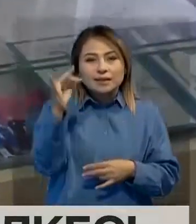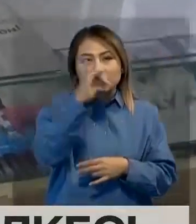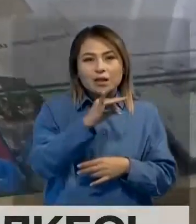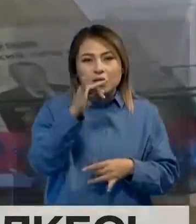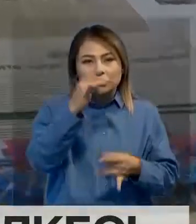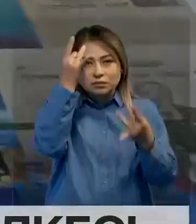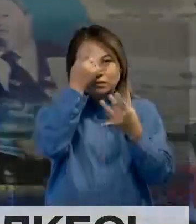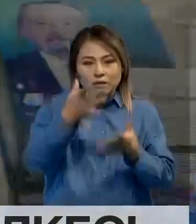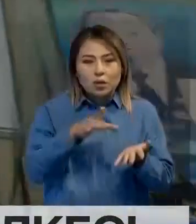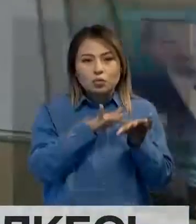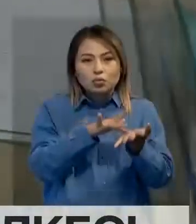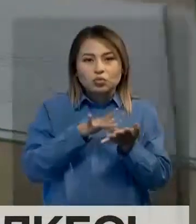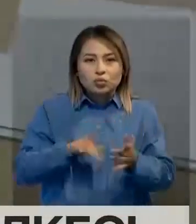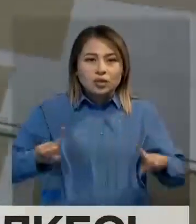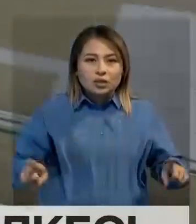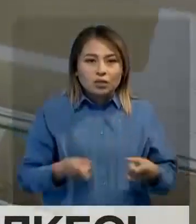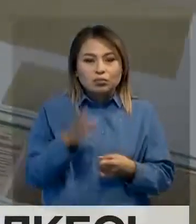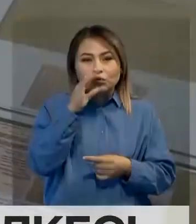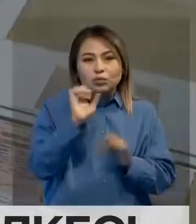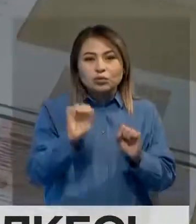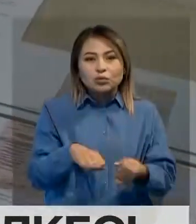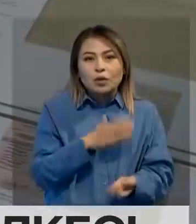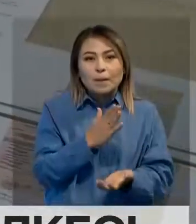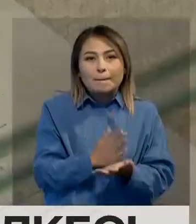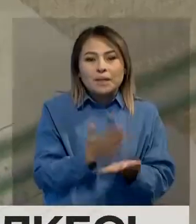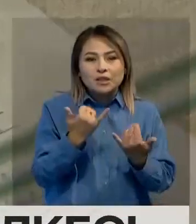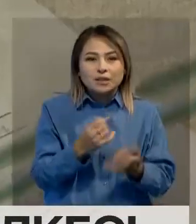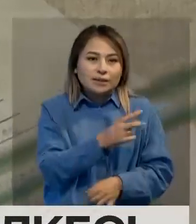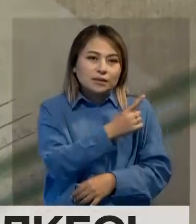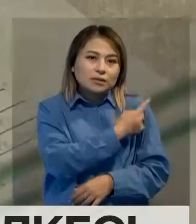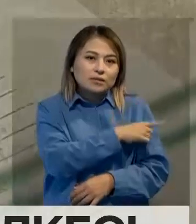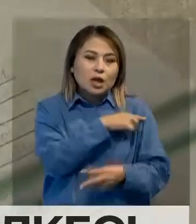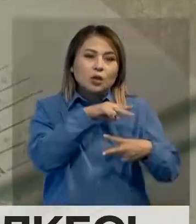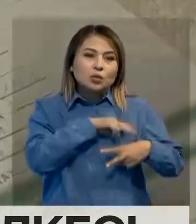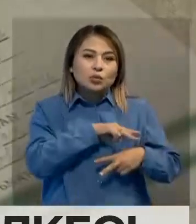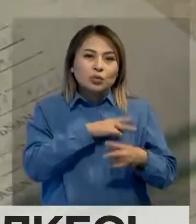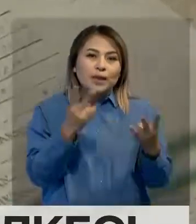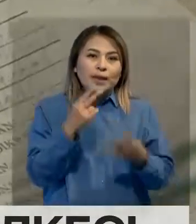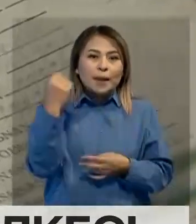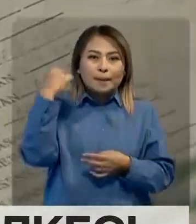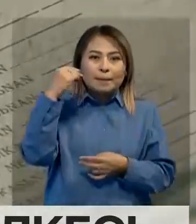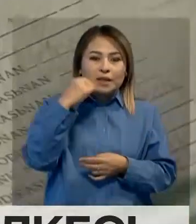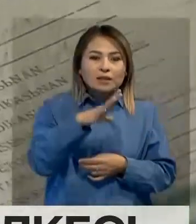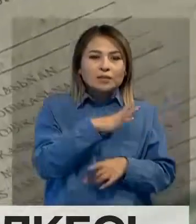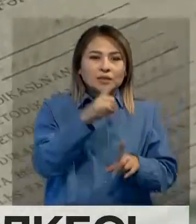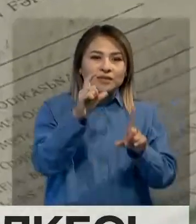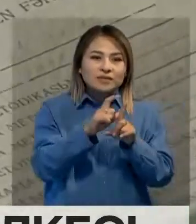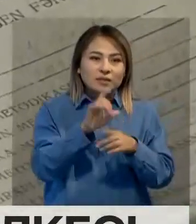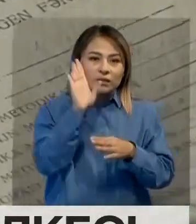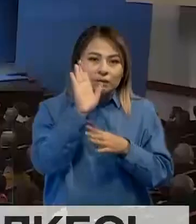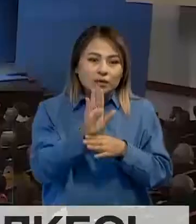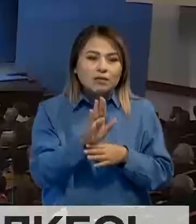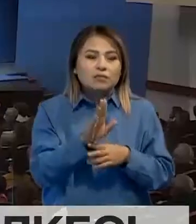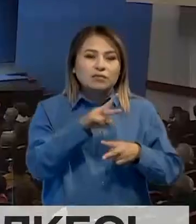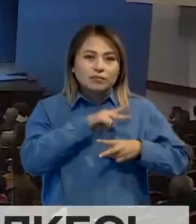мәдени танымдық туризмді дамытуға да мүмкіндік бар. Ол үшін қажырлы еңбек керек. Осы тұста президент Хакім Абайдың талап еңбек терең